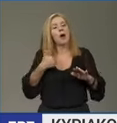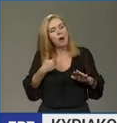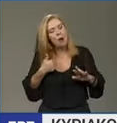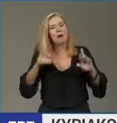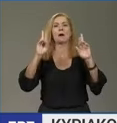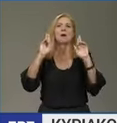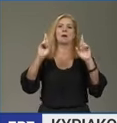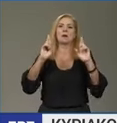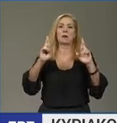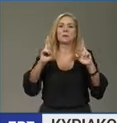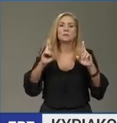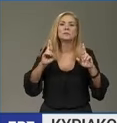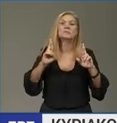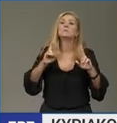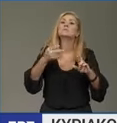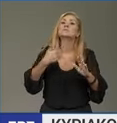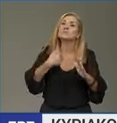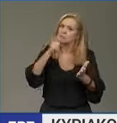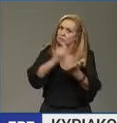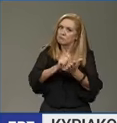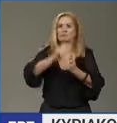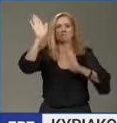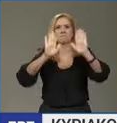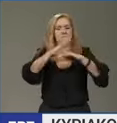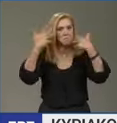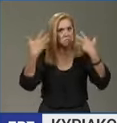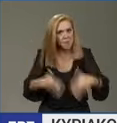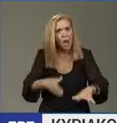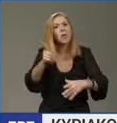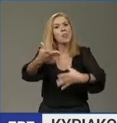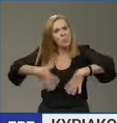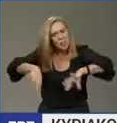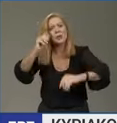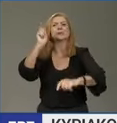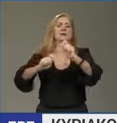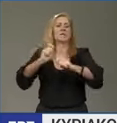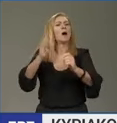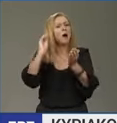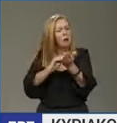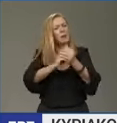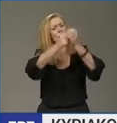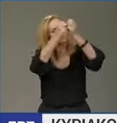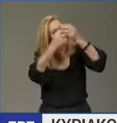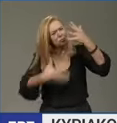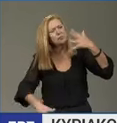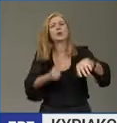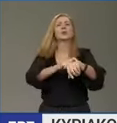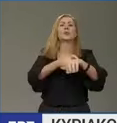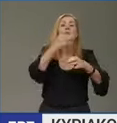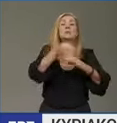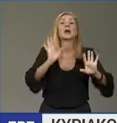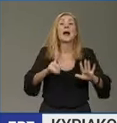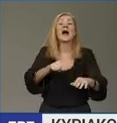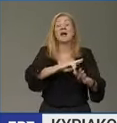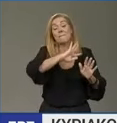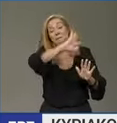οποίο θα έχει προκηρυχθεί και πολλά άλλα, τα οποία δεν έχω χρόνο αυτή τη στιγμή να τα αναφέρω. Το 27 Θεσσαλονίκη θα είναι μια άλλη